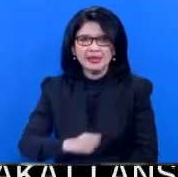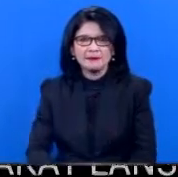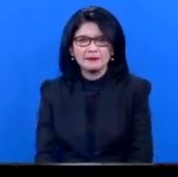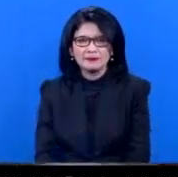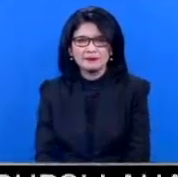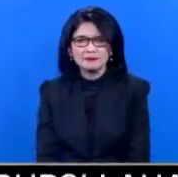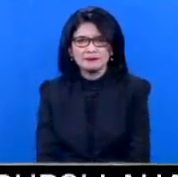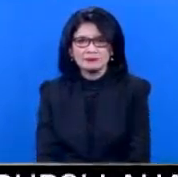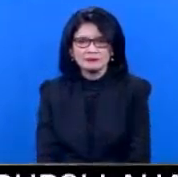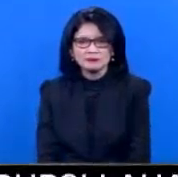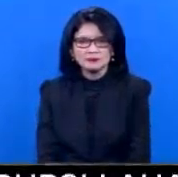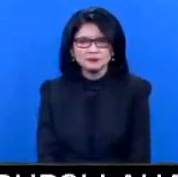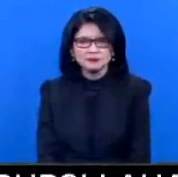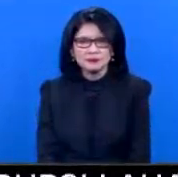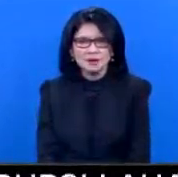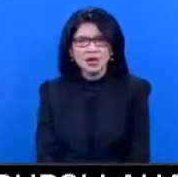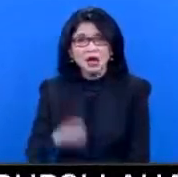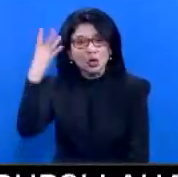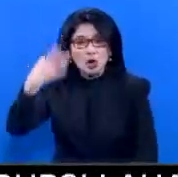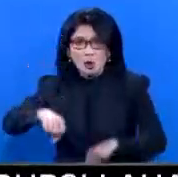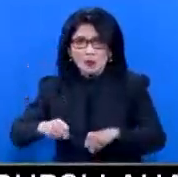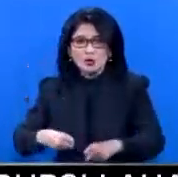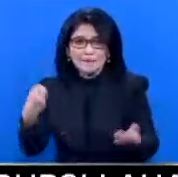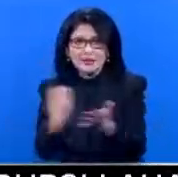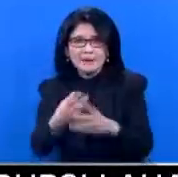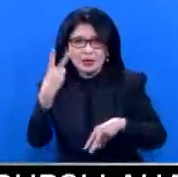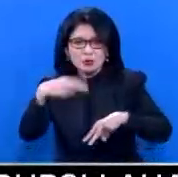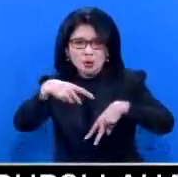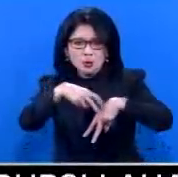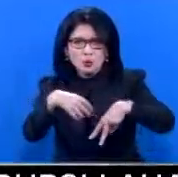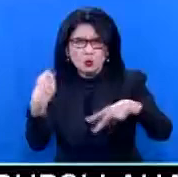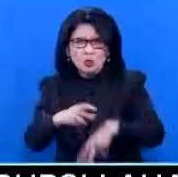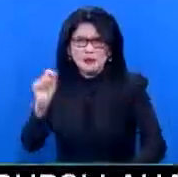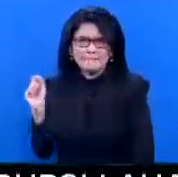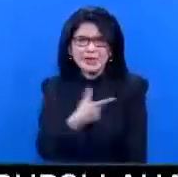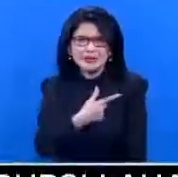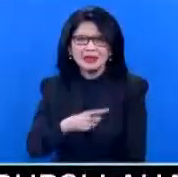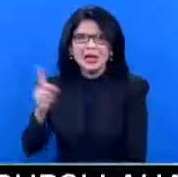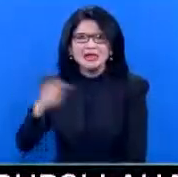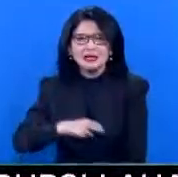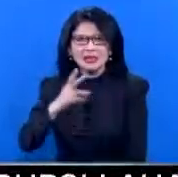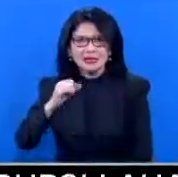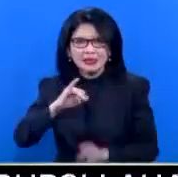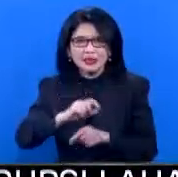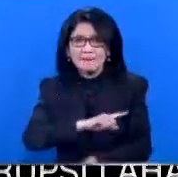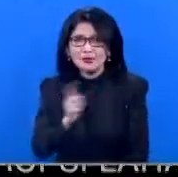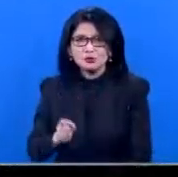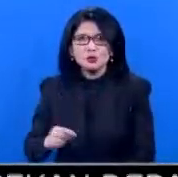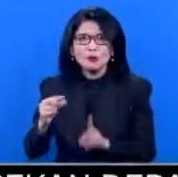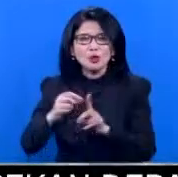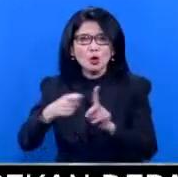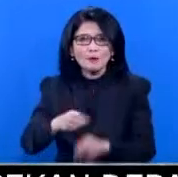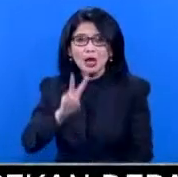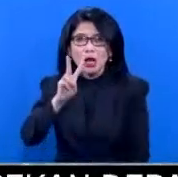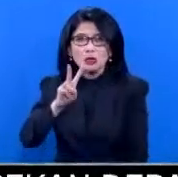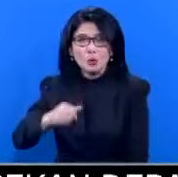Timur. Pengendara motor menabrak dua pejalan kaki dengan kecepatan tinggi dari arah Raden Inten menuju Pondokopi. Kedua